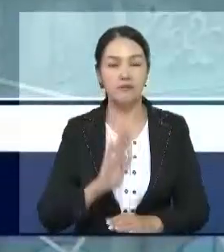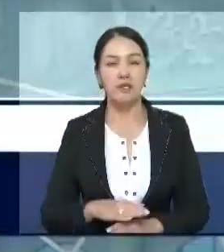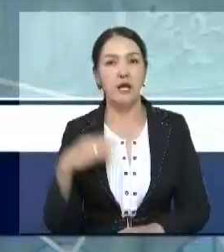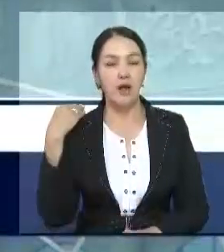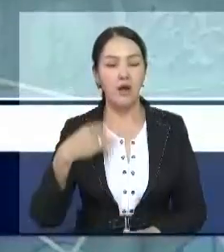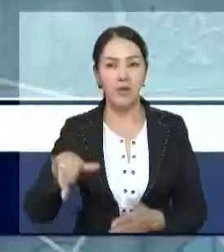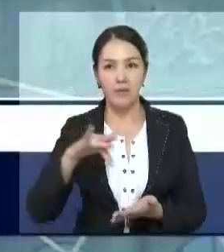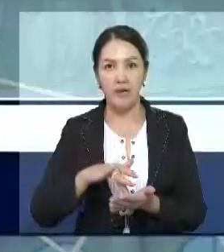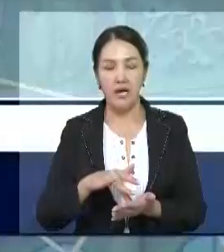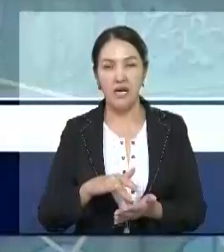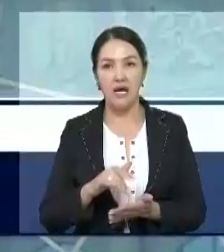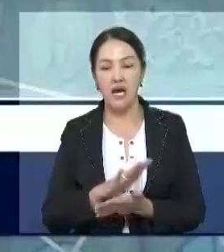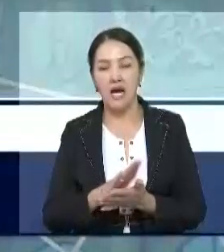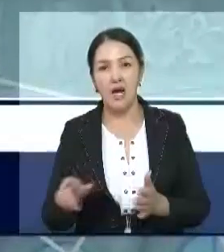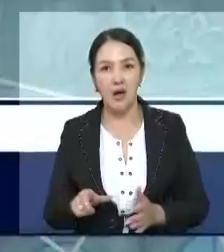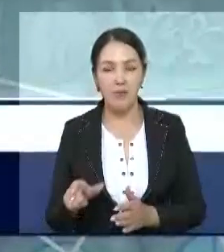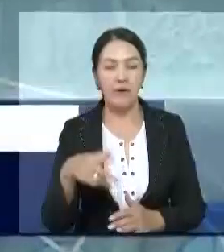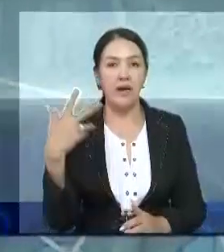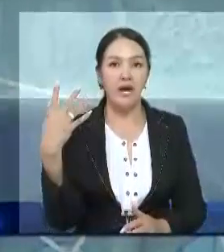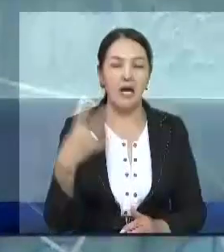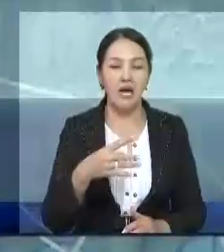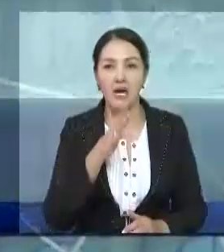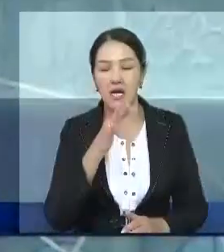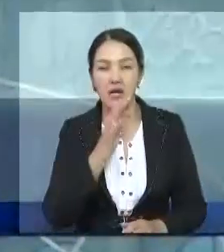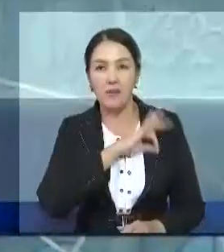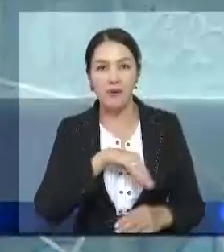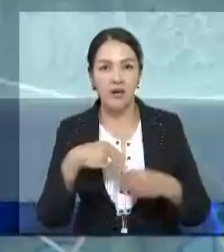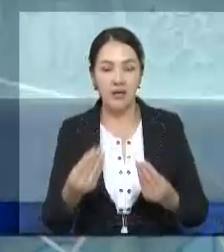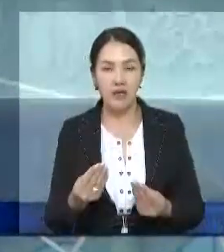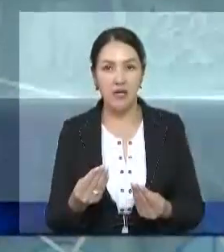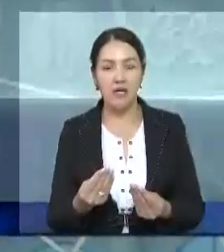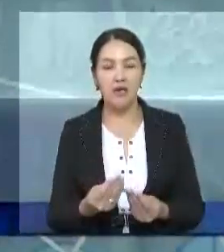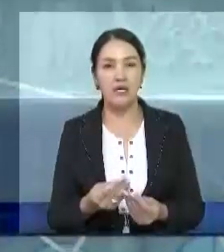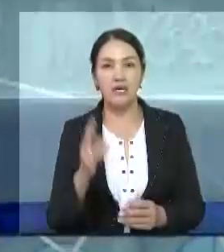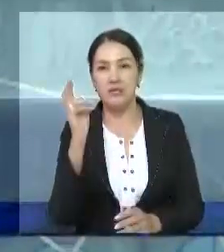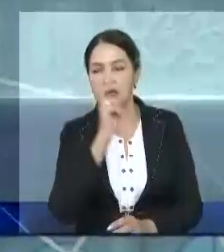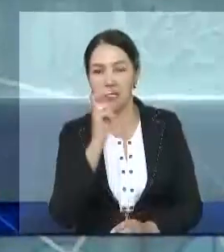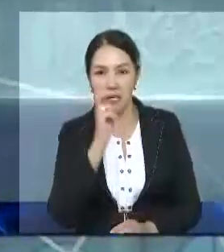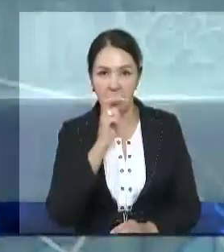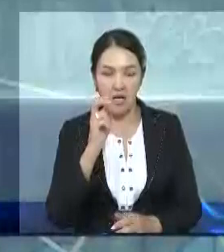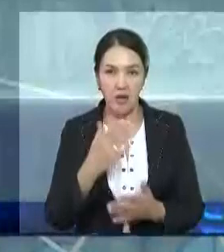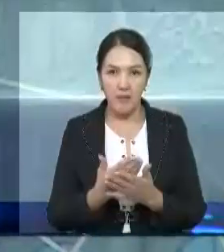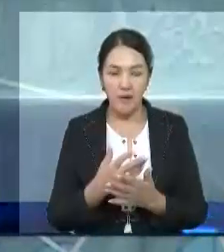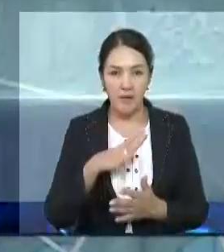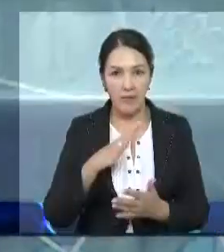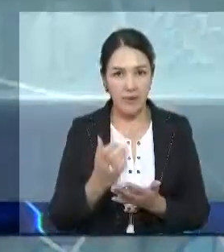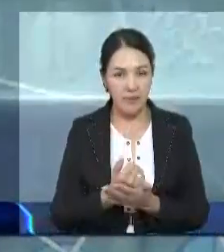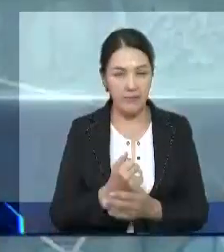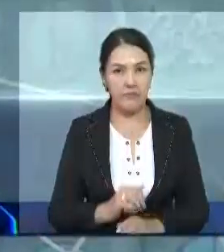Ақтөбе қаласының кәріз тазарту имараттары 40 жыл бұрын пайдалануға берілген және жағымсыз иістің негізі көзі болып